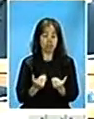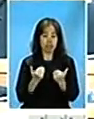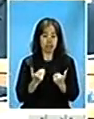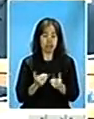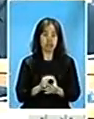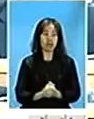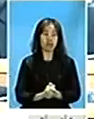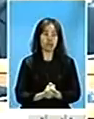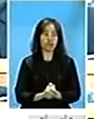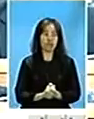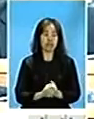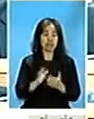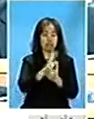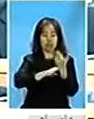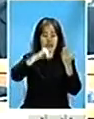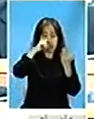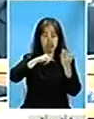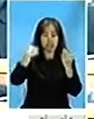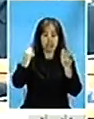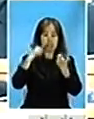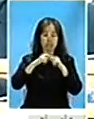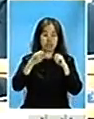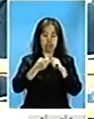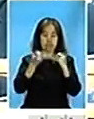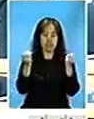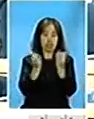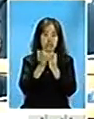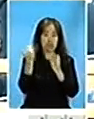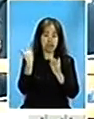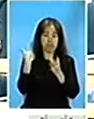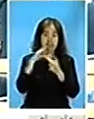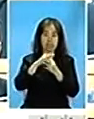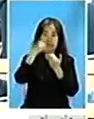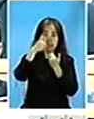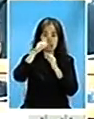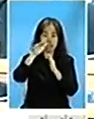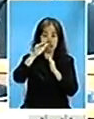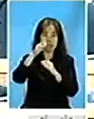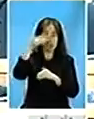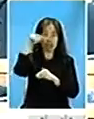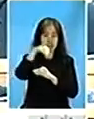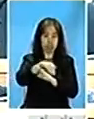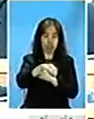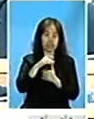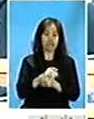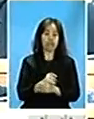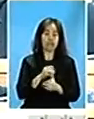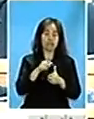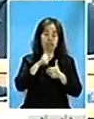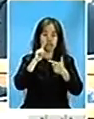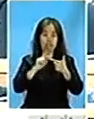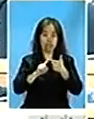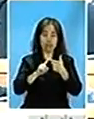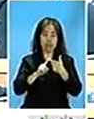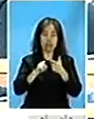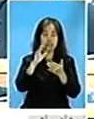ถึงว่าประเทศจะเกิดปัญหาวิกฤตไม่ว่าการส่งออกชะลอตัวก็ดีไม่ว่าจะเป็นความเชื่